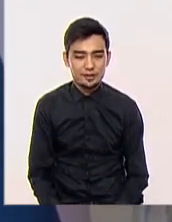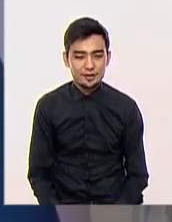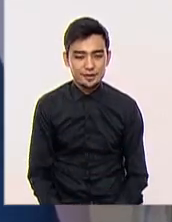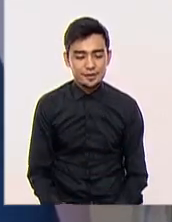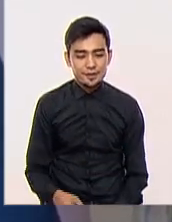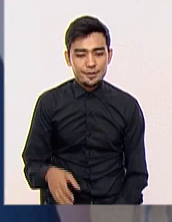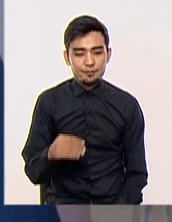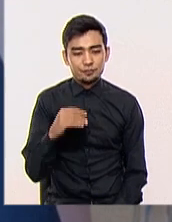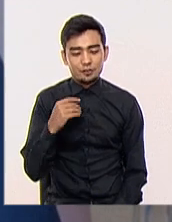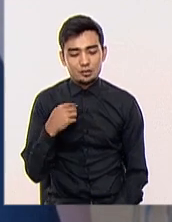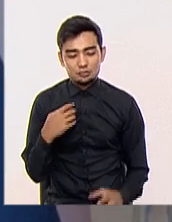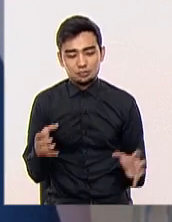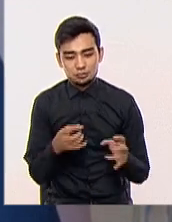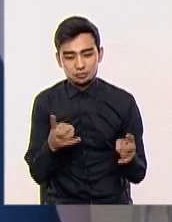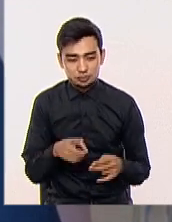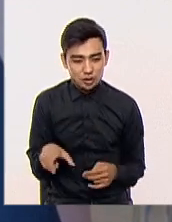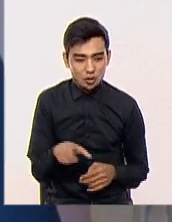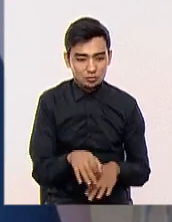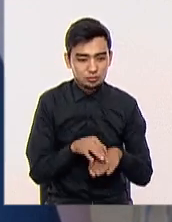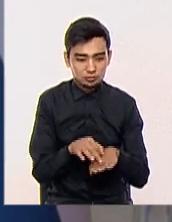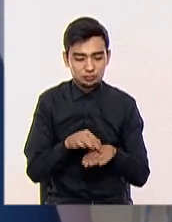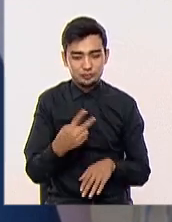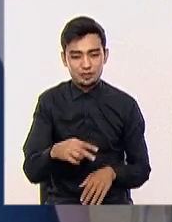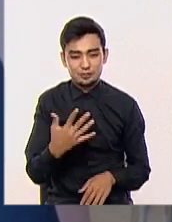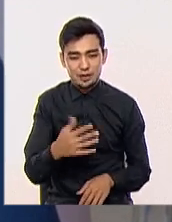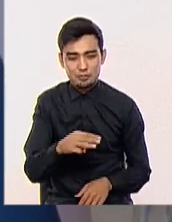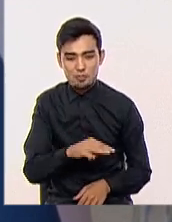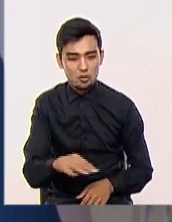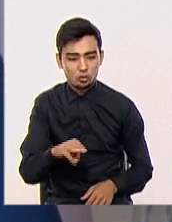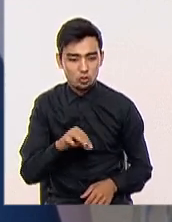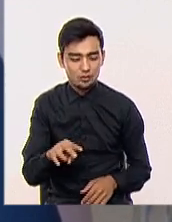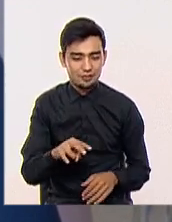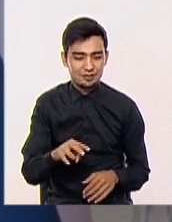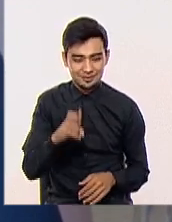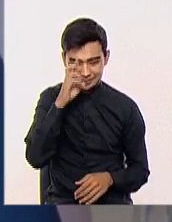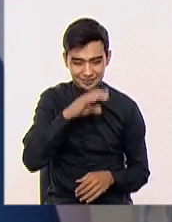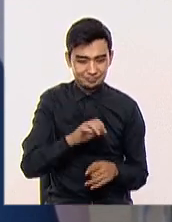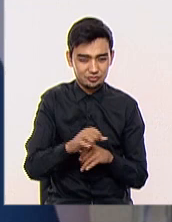Необходимо обеспечить безопасный коридор для вывоза 25 миллионов тонн зерна в страны,